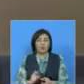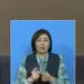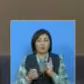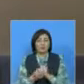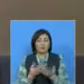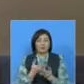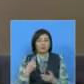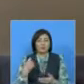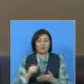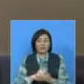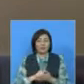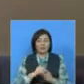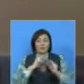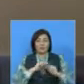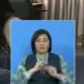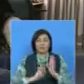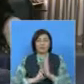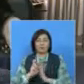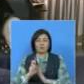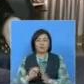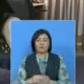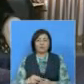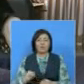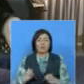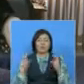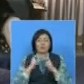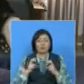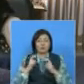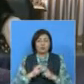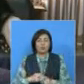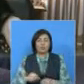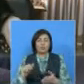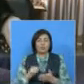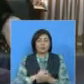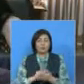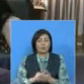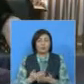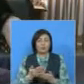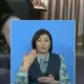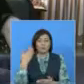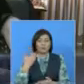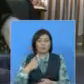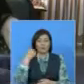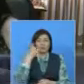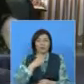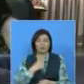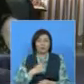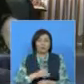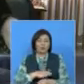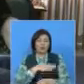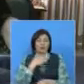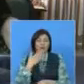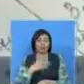И первые документы, работу мы с ними уже начали. Изучение архивных документов прошлого столетия – достаточно долгий и